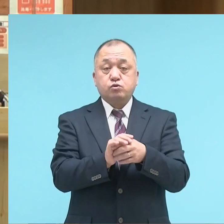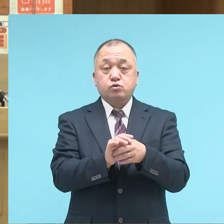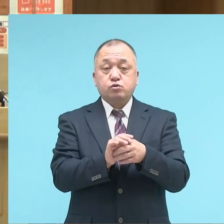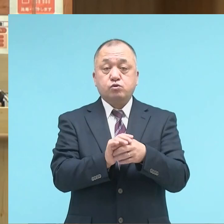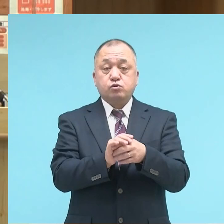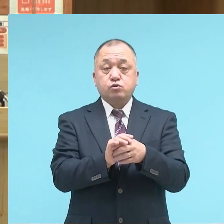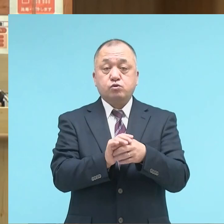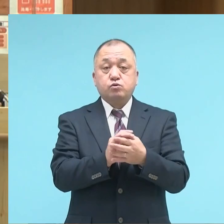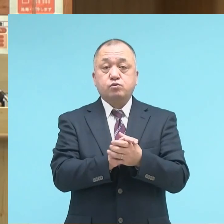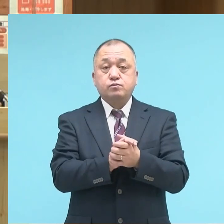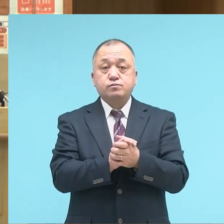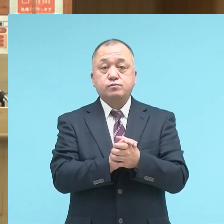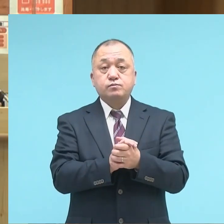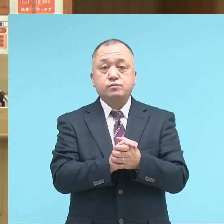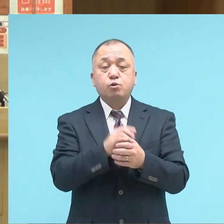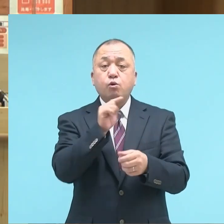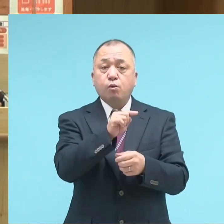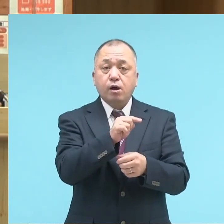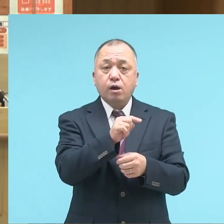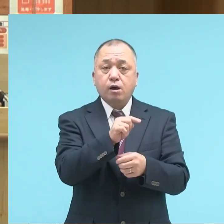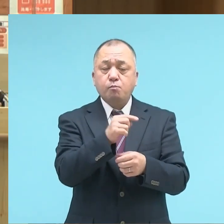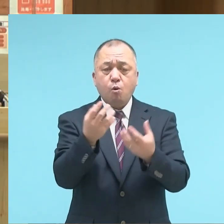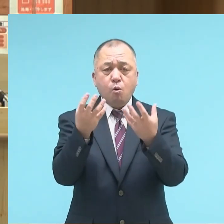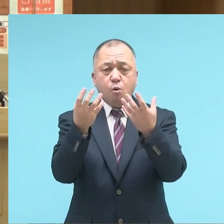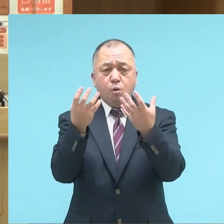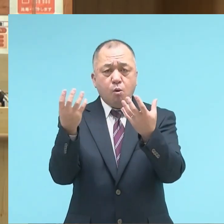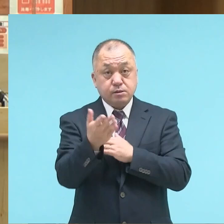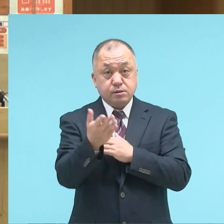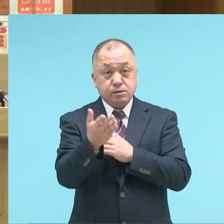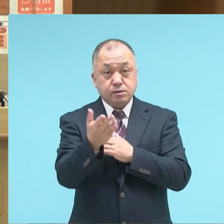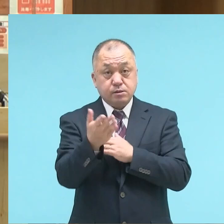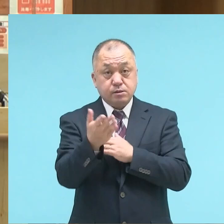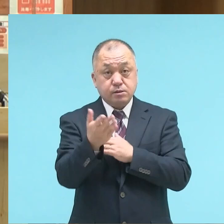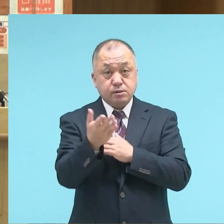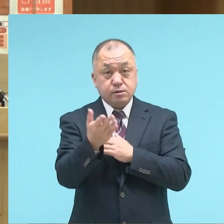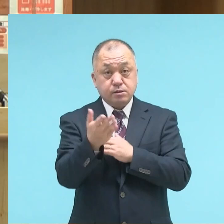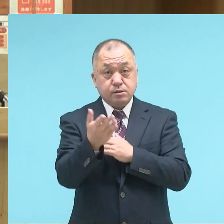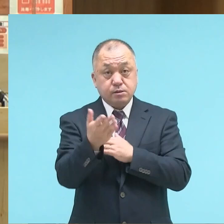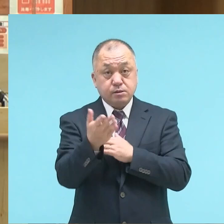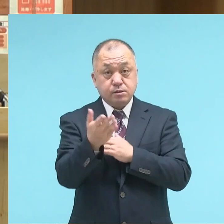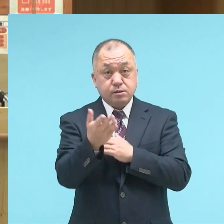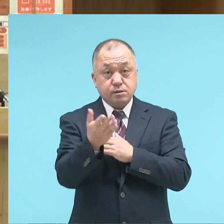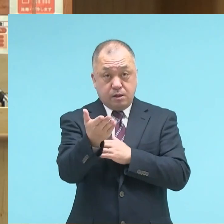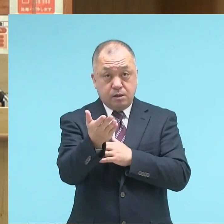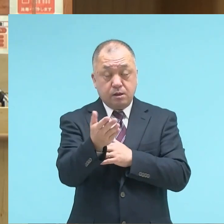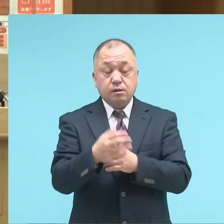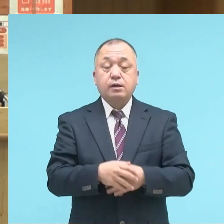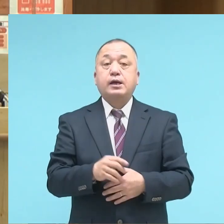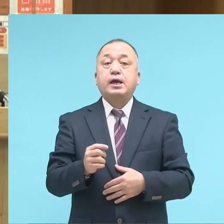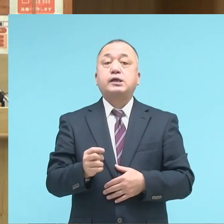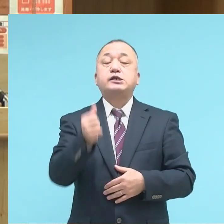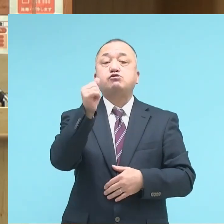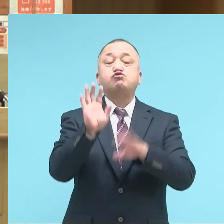だというふうに思いますが、これっていうのはもう封印したんでしょうか。 緊急事態宣